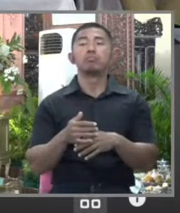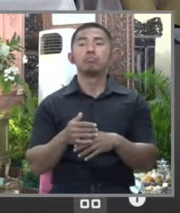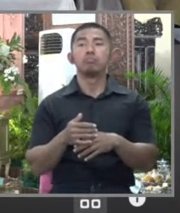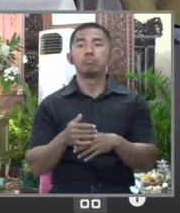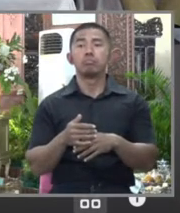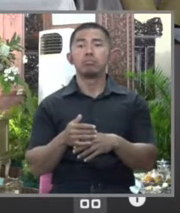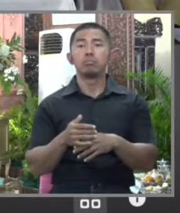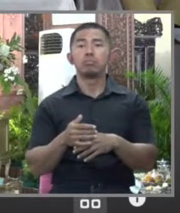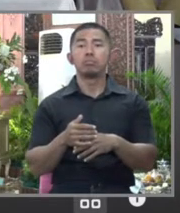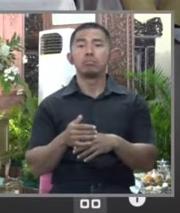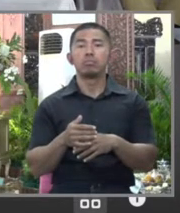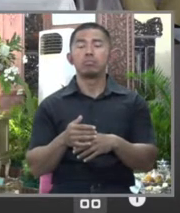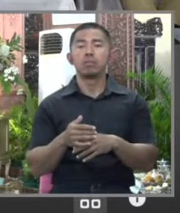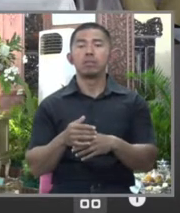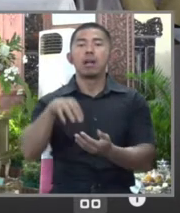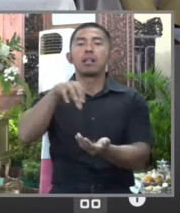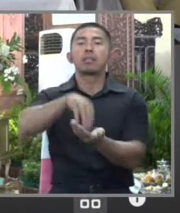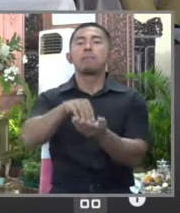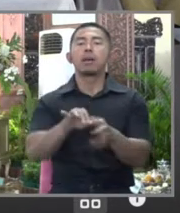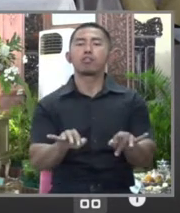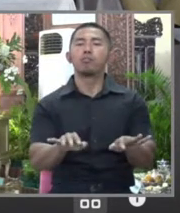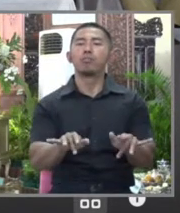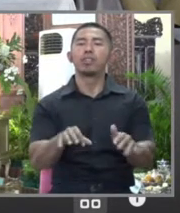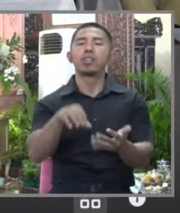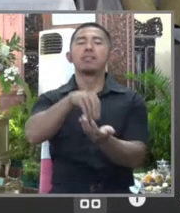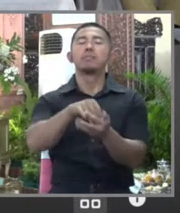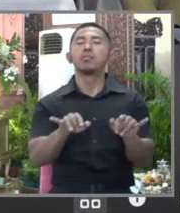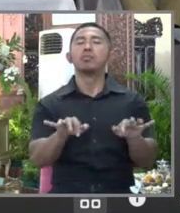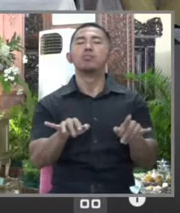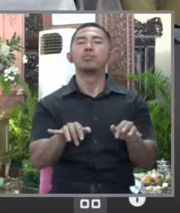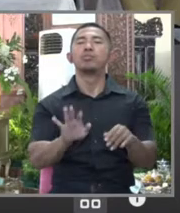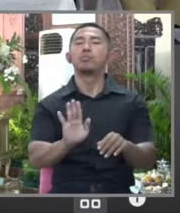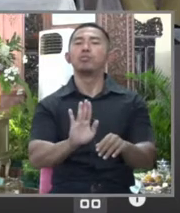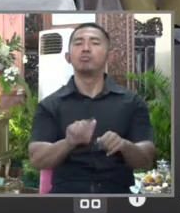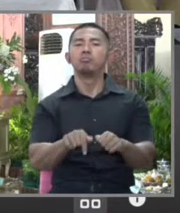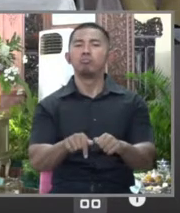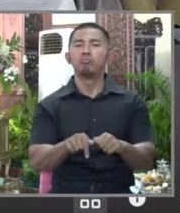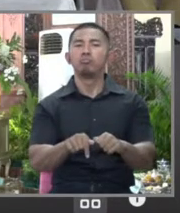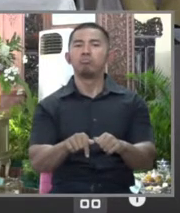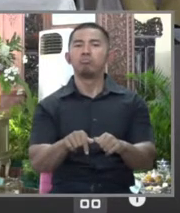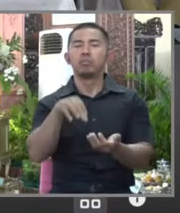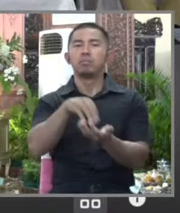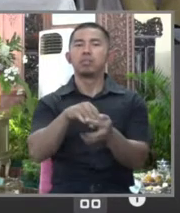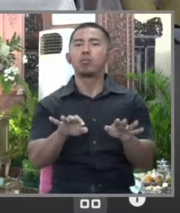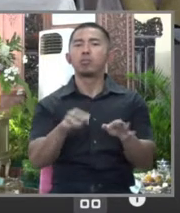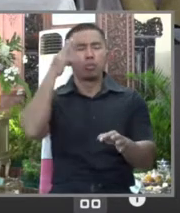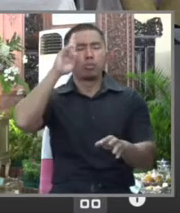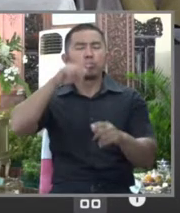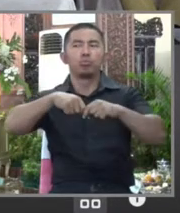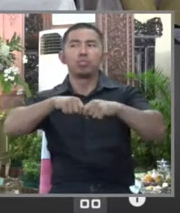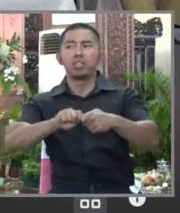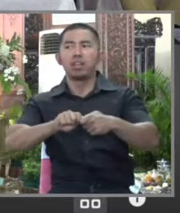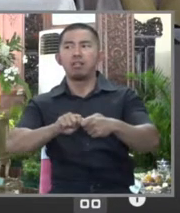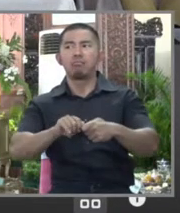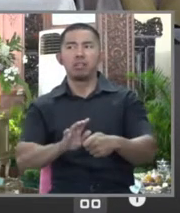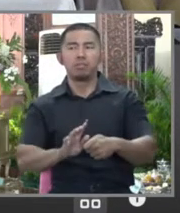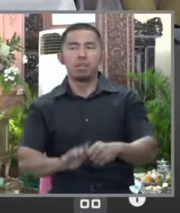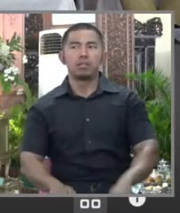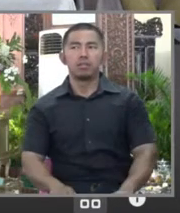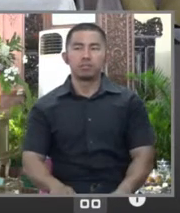lab komputer, Pak. Belum ada. Komputer apa? Sekarang itu komputer untuk ujian, untuk apa